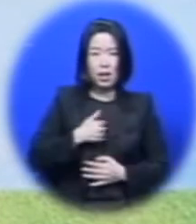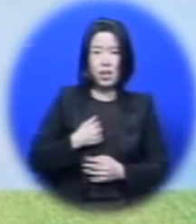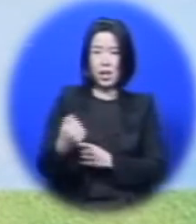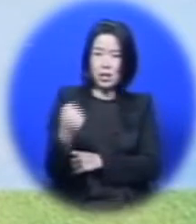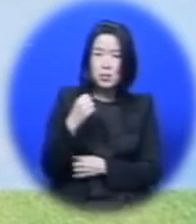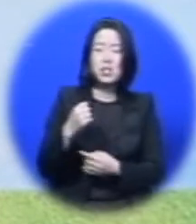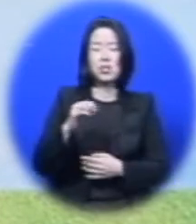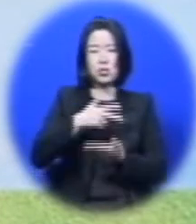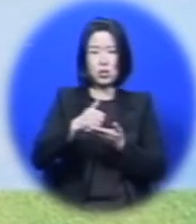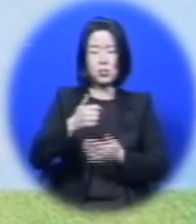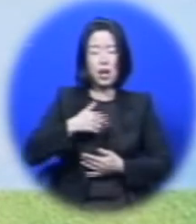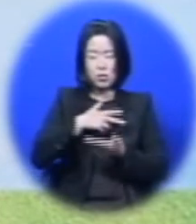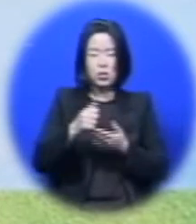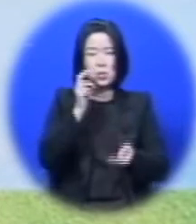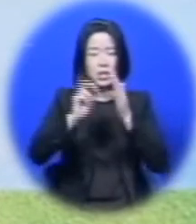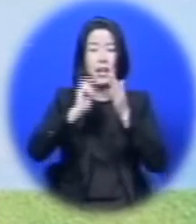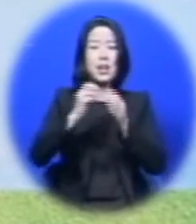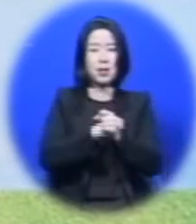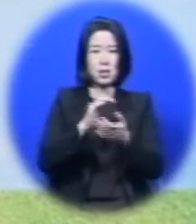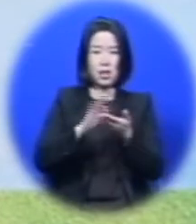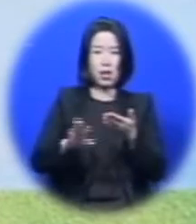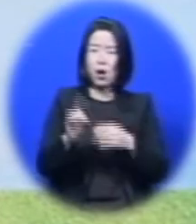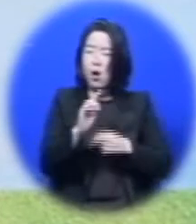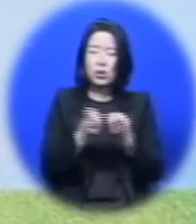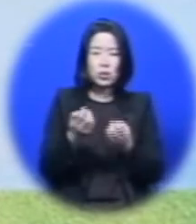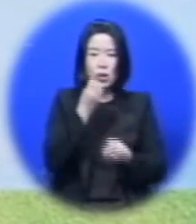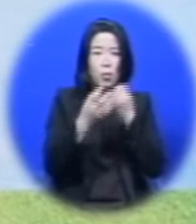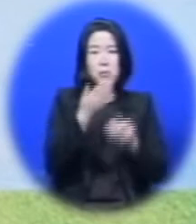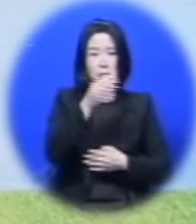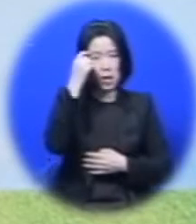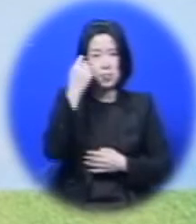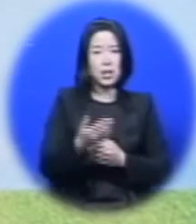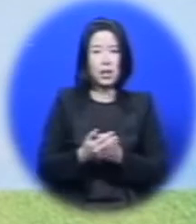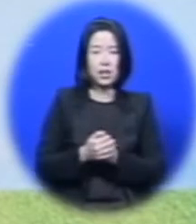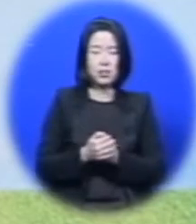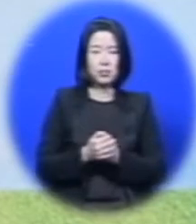주님, 내가 주님을 찬양하렵니다. 어떻게 이렇게 고백이 돼요?